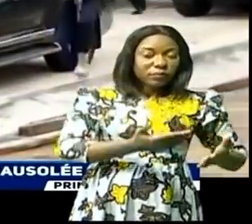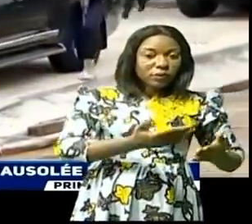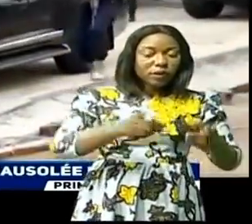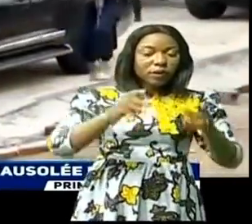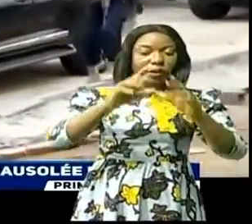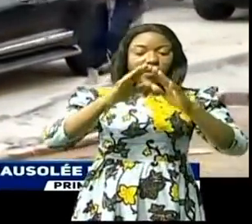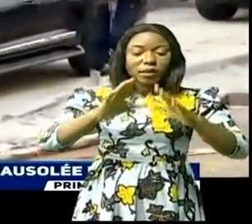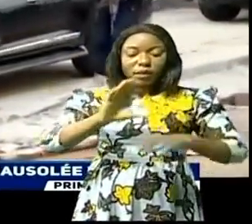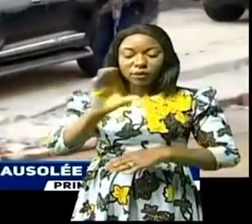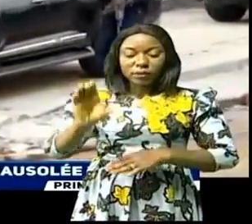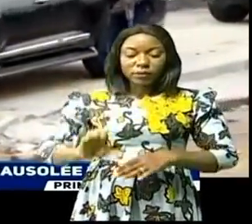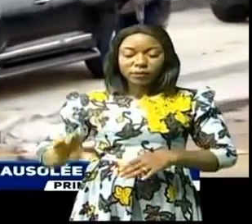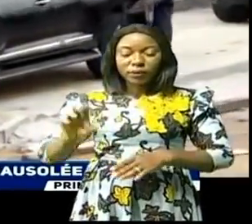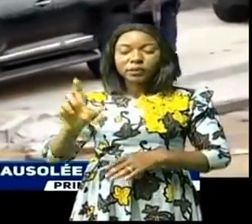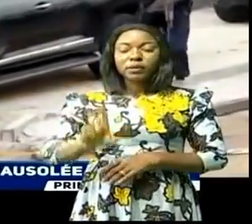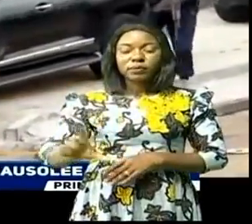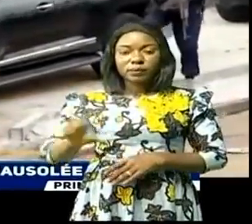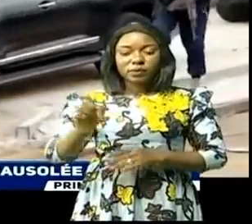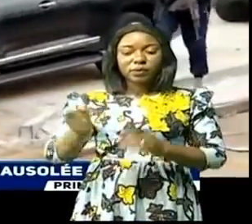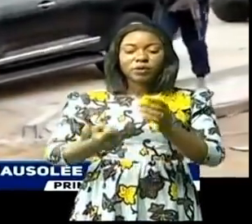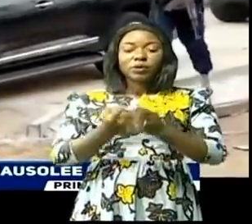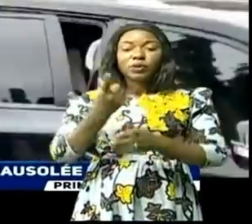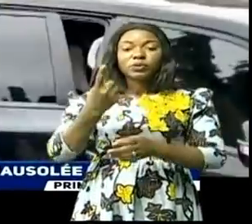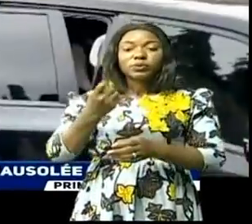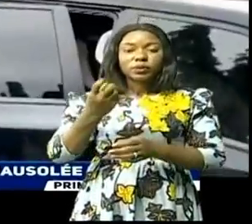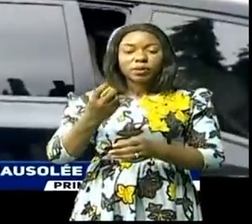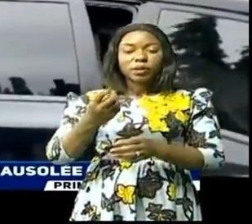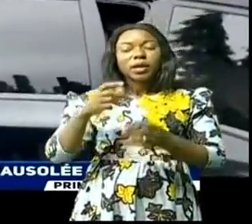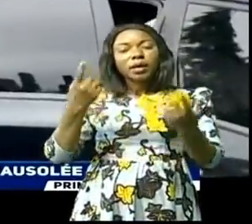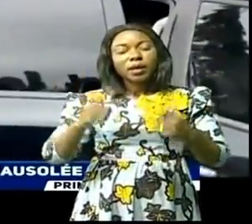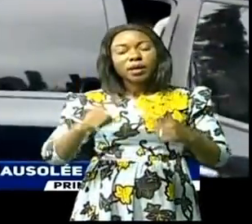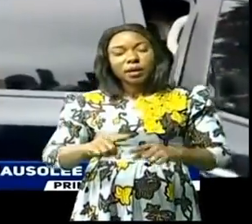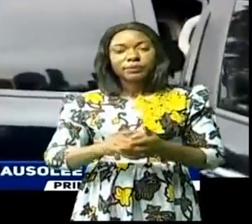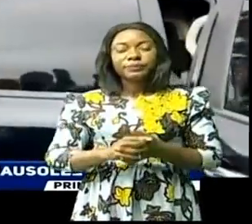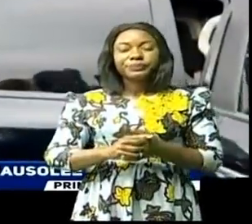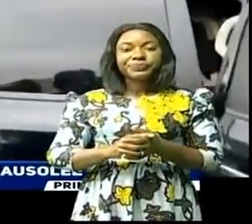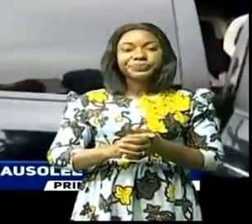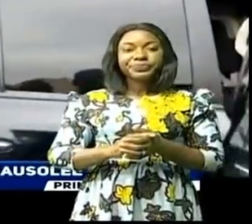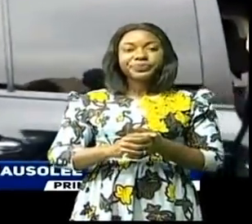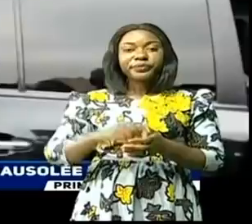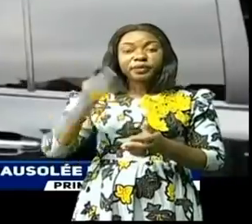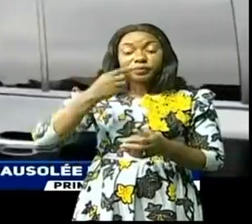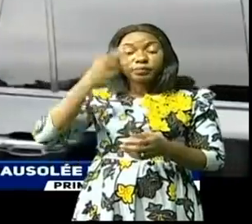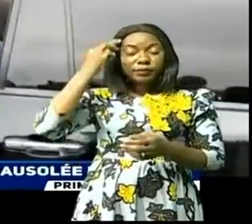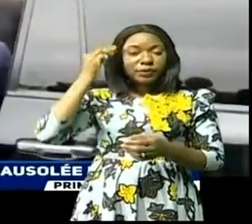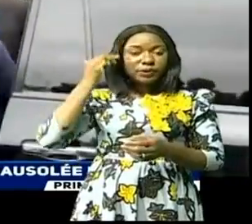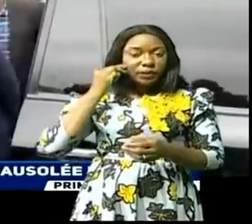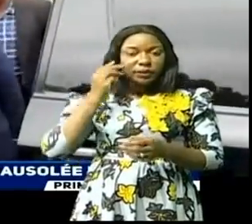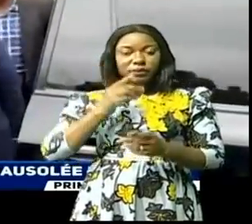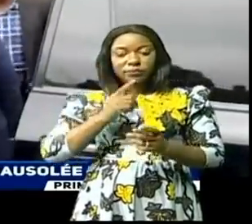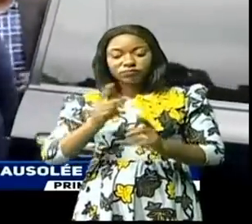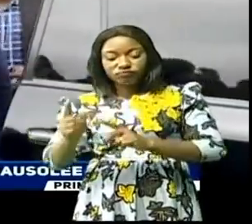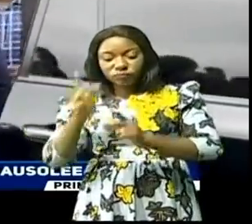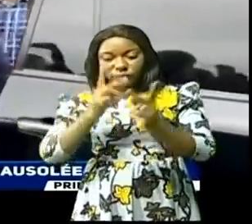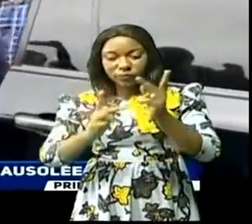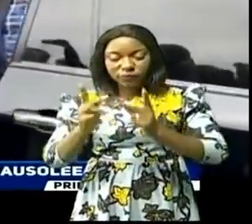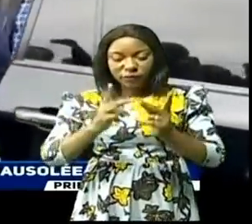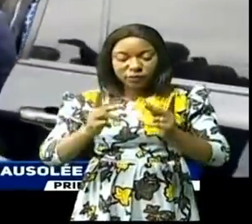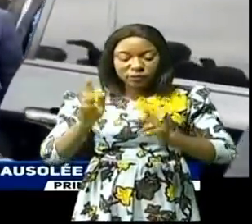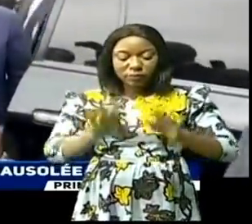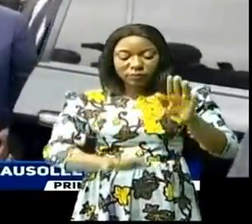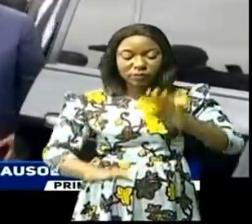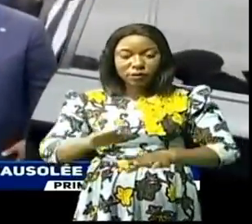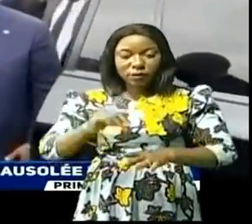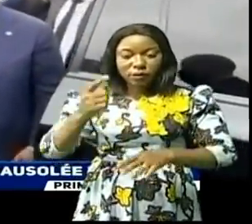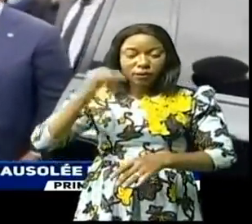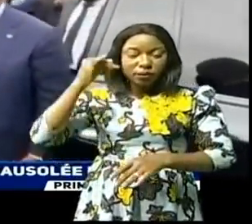commune de Limété. Il est 11h lorsque Jean-Michel Samalou Kondé Kyenge arrive sur les sites où reposeront à jamais les